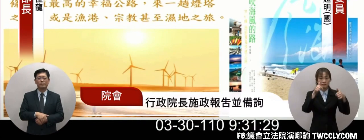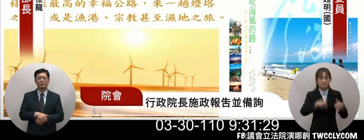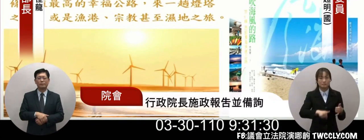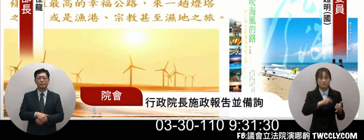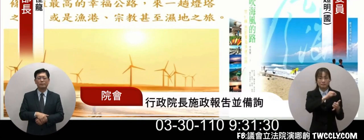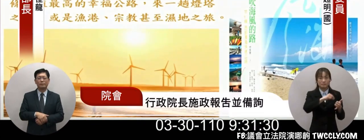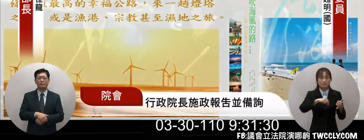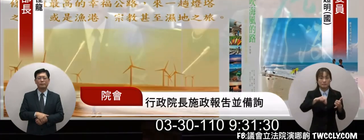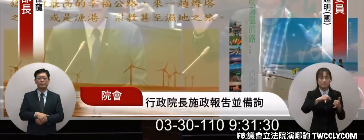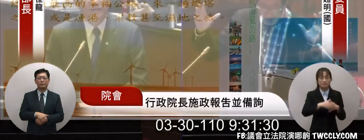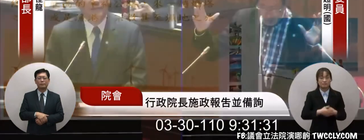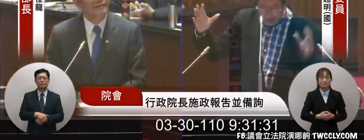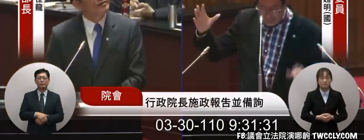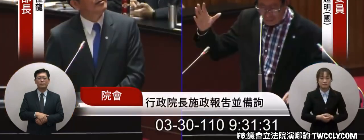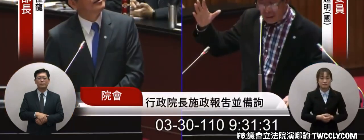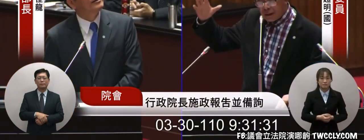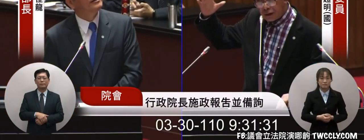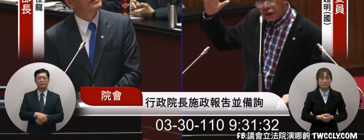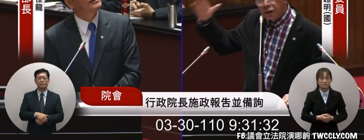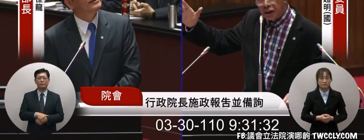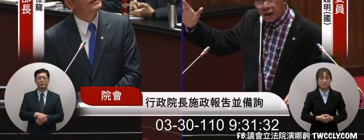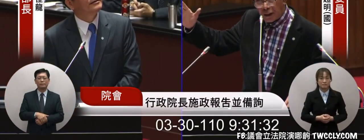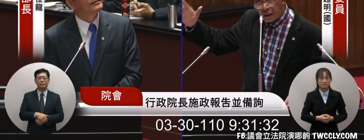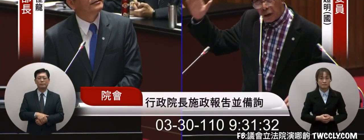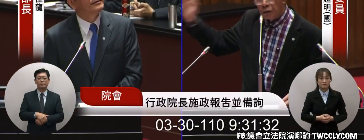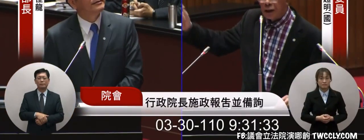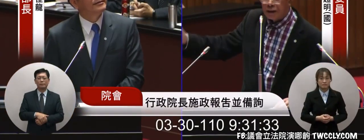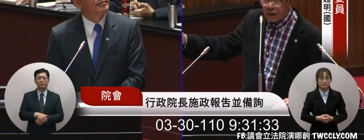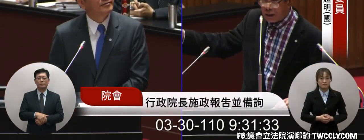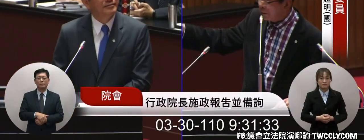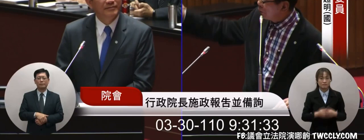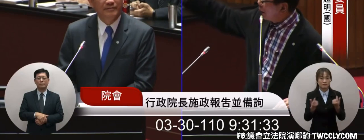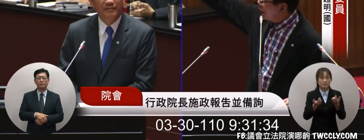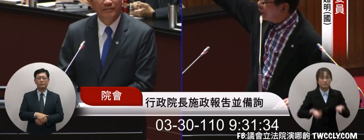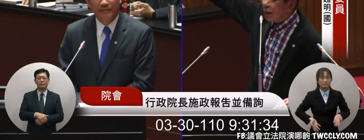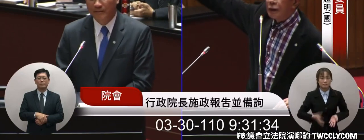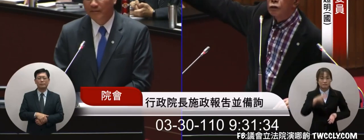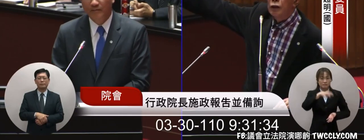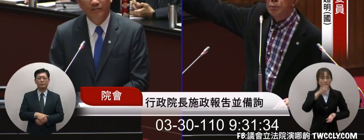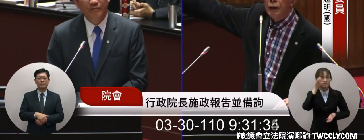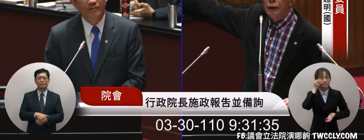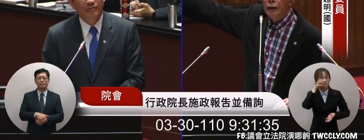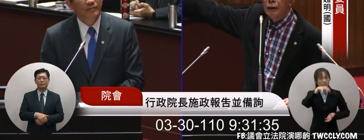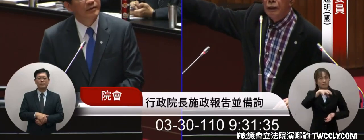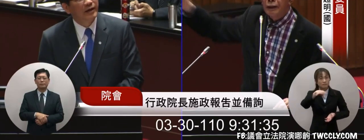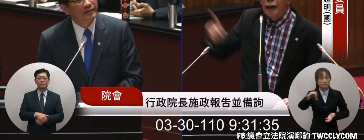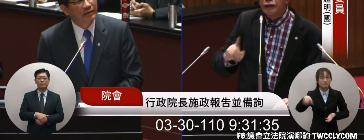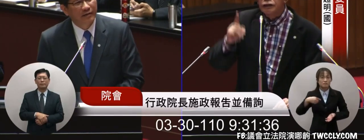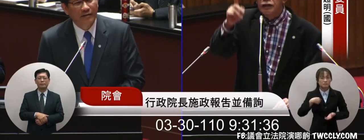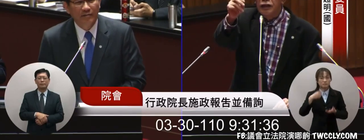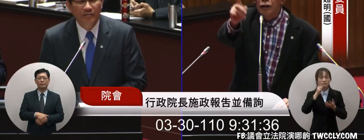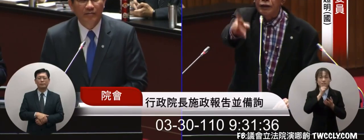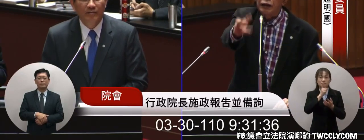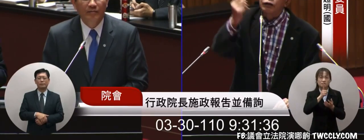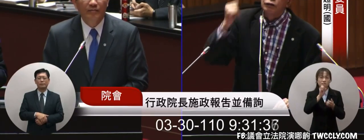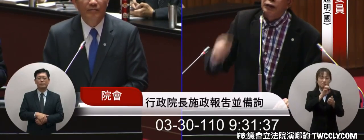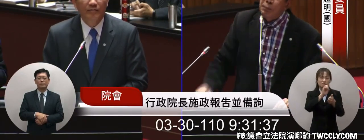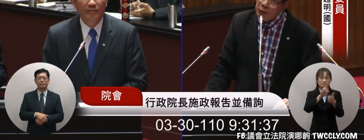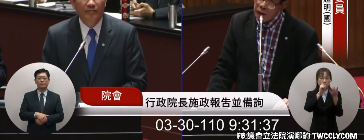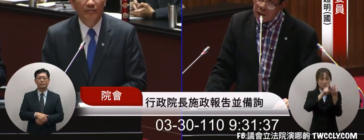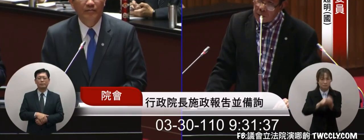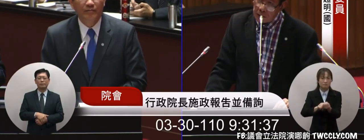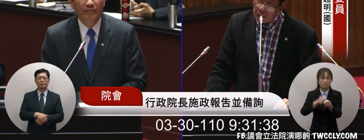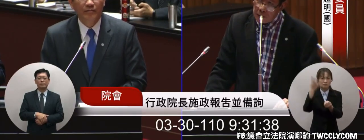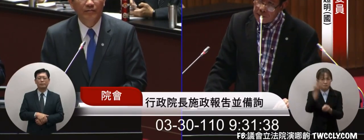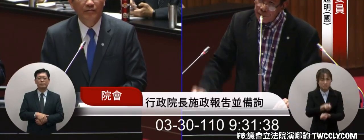齁你做一個那個那個好像收集戰的觀光的景點我給你建議幾個點但是你又講土地